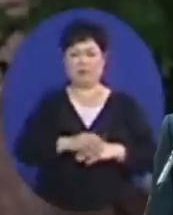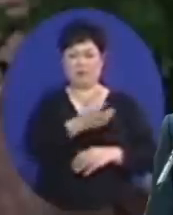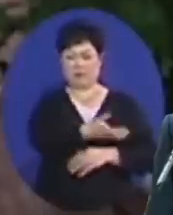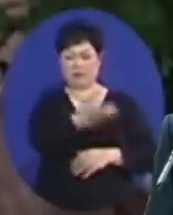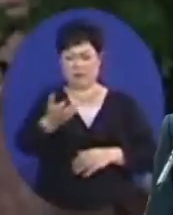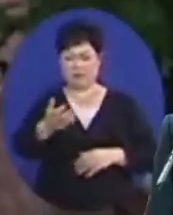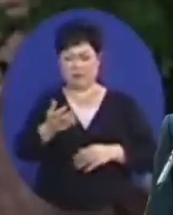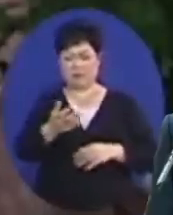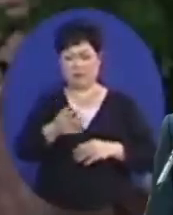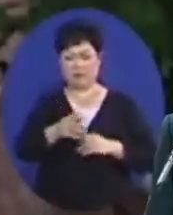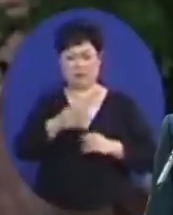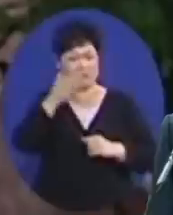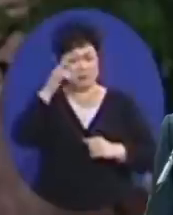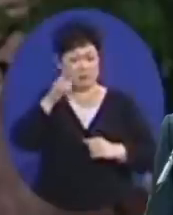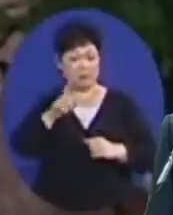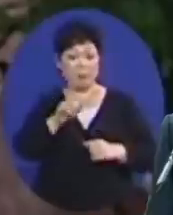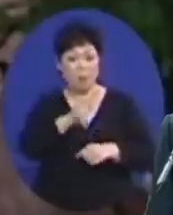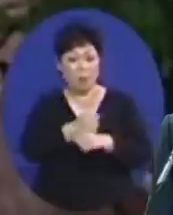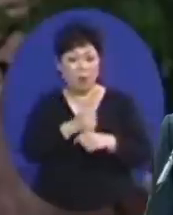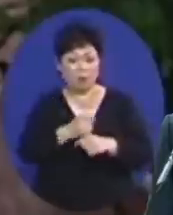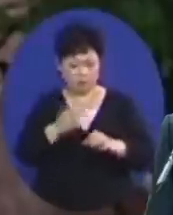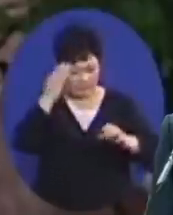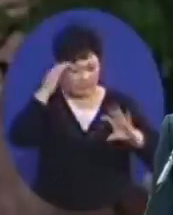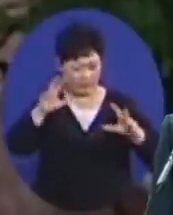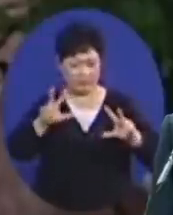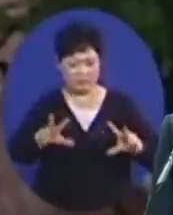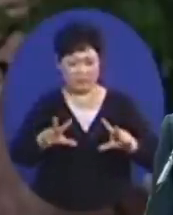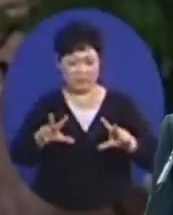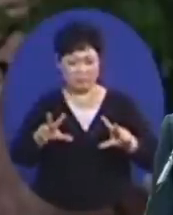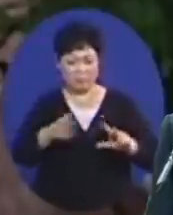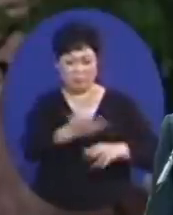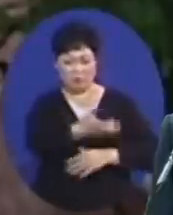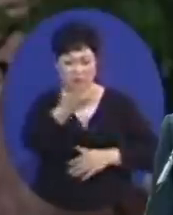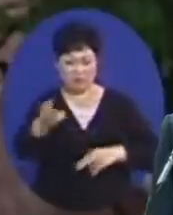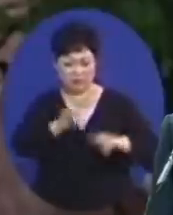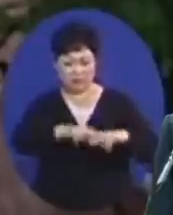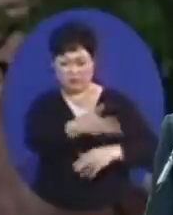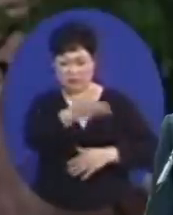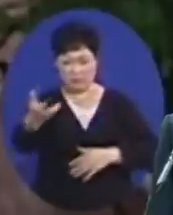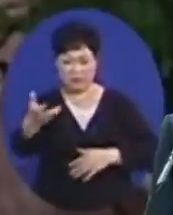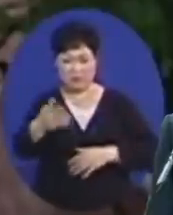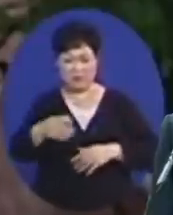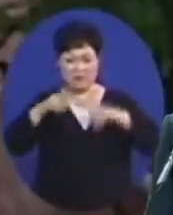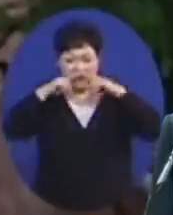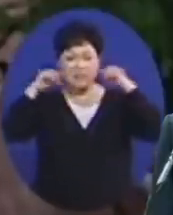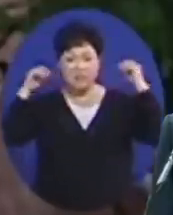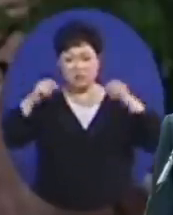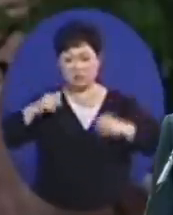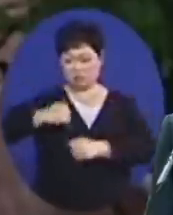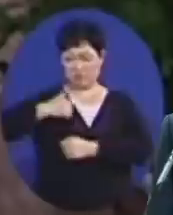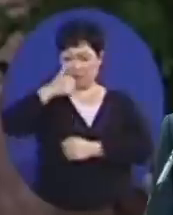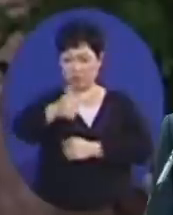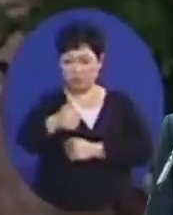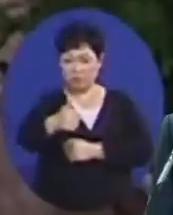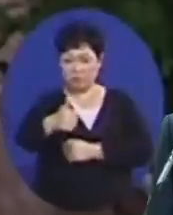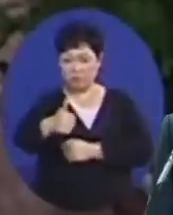인사사정관이 말하기를 우리나라 현재 인사법에 의하면 이순신 장군이라도 잡혀서 감옥에 들어간다고